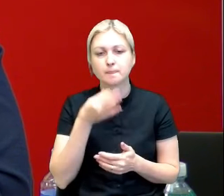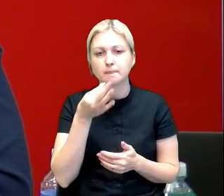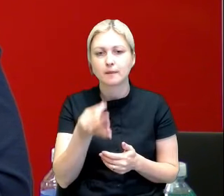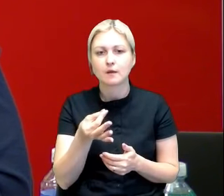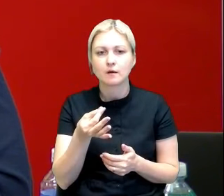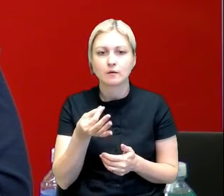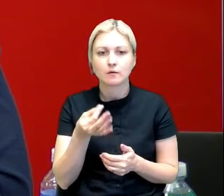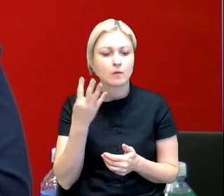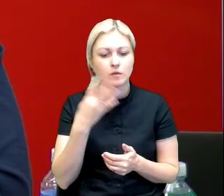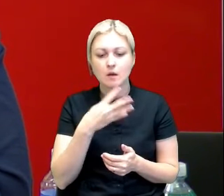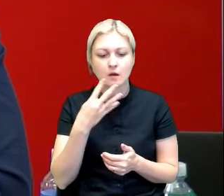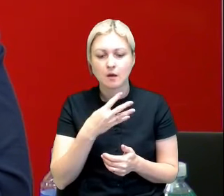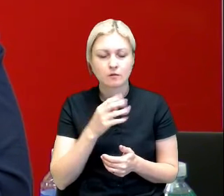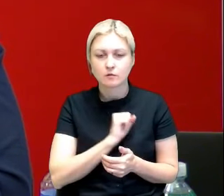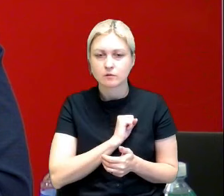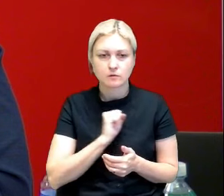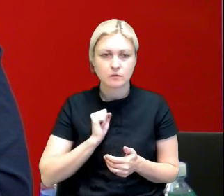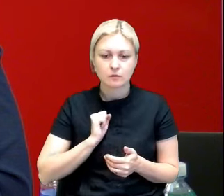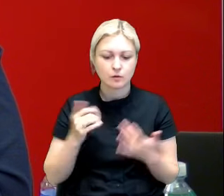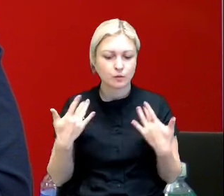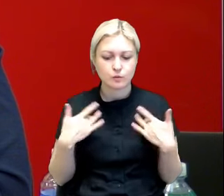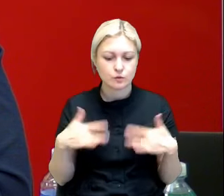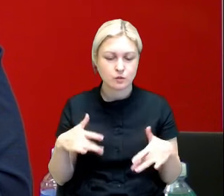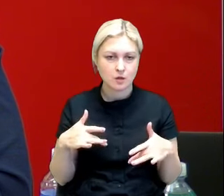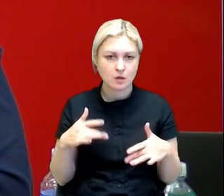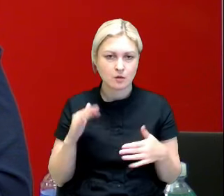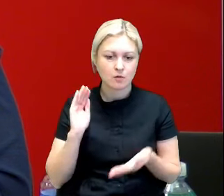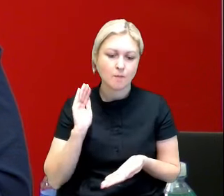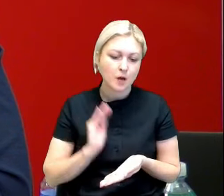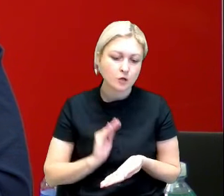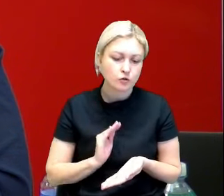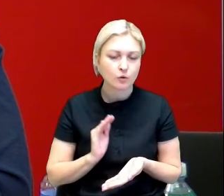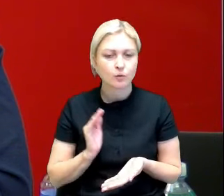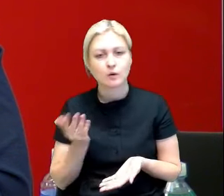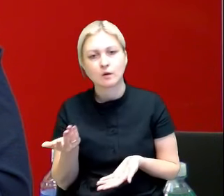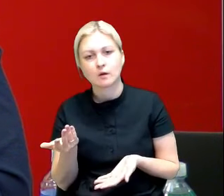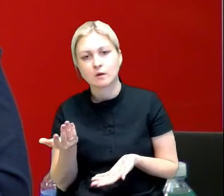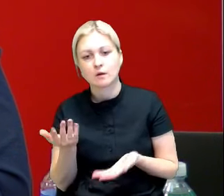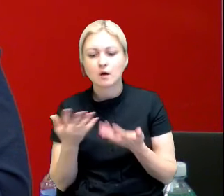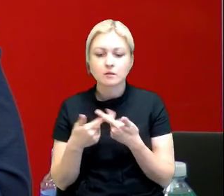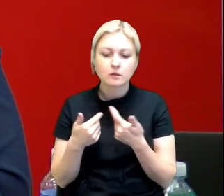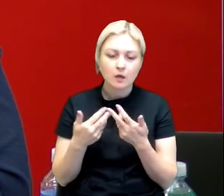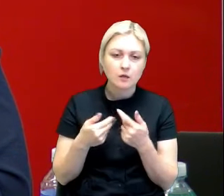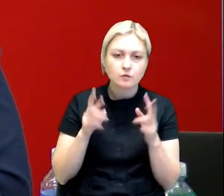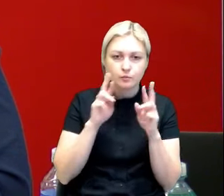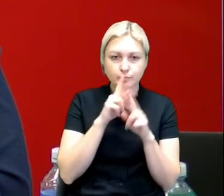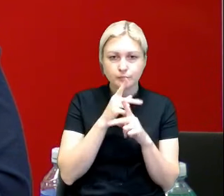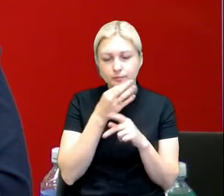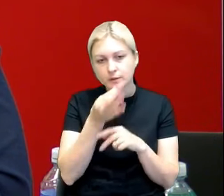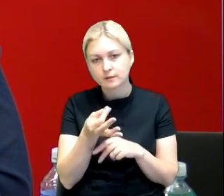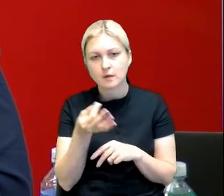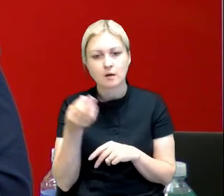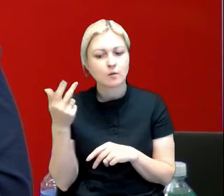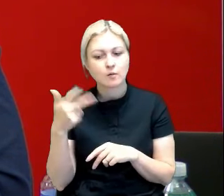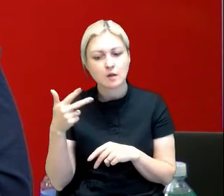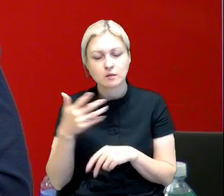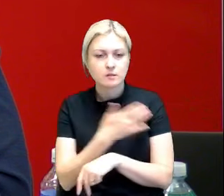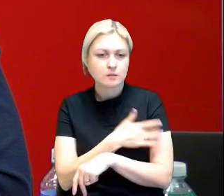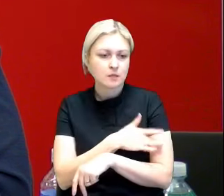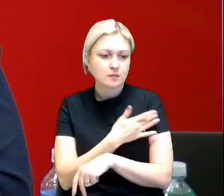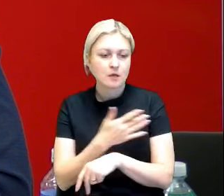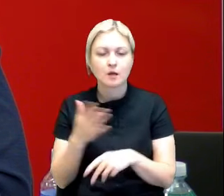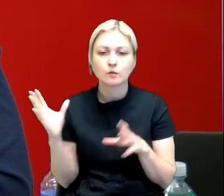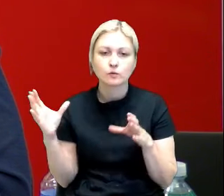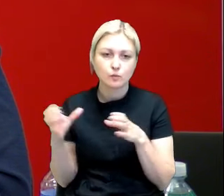40 daktarų išėjo o mažiau ar ar ar kažkoks kitas skaičius ir ten ne 30 slaugytojų sumažėjo